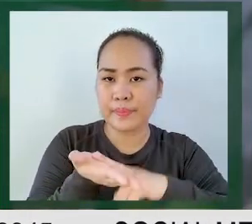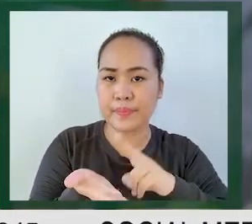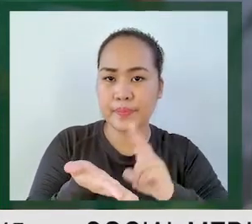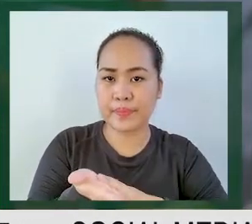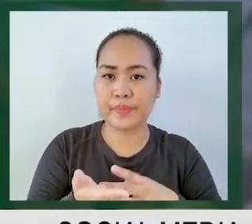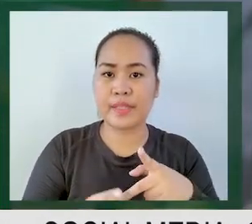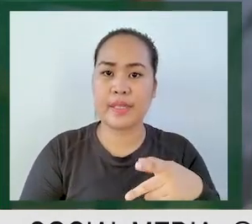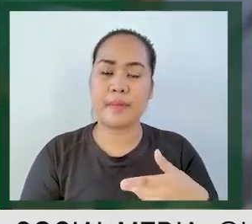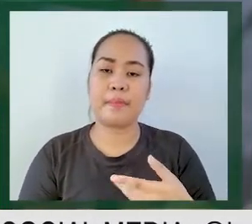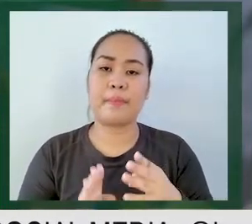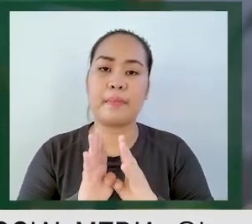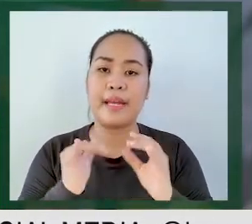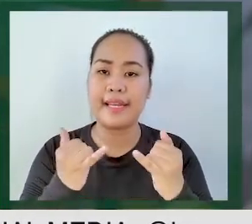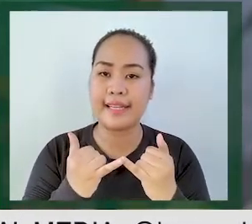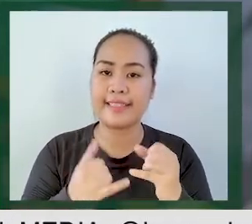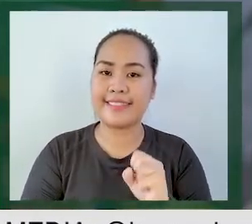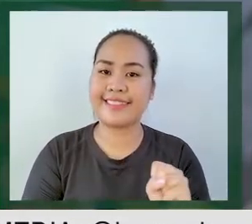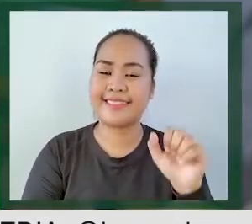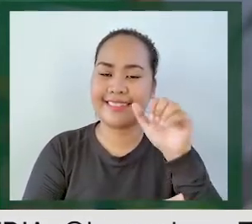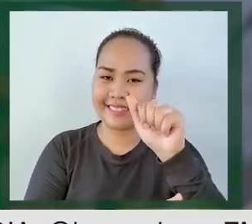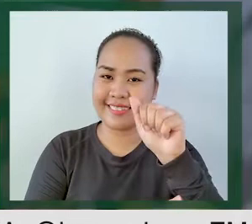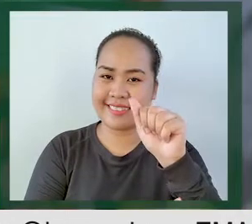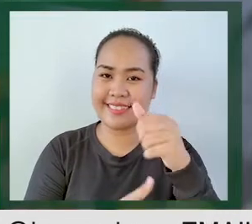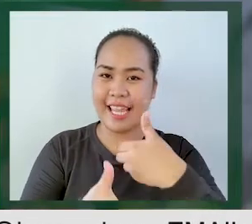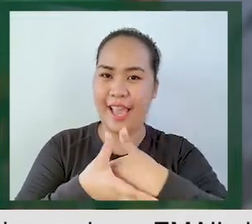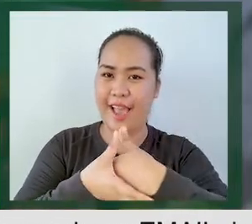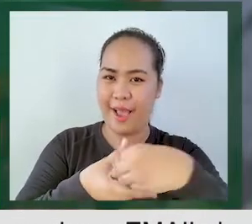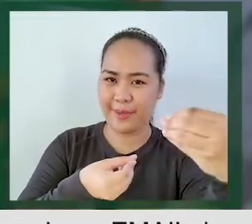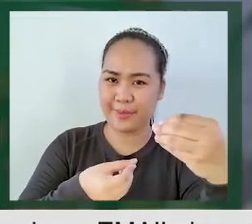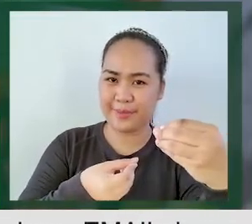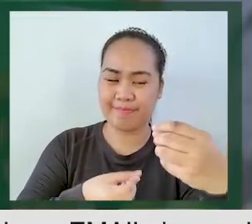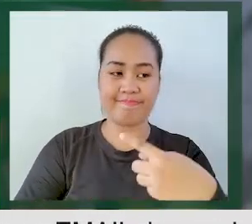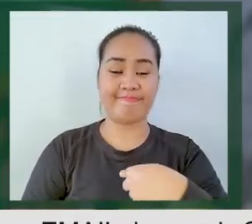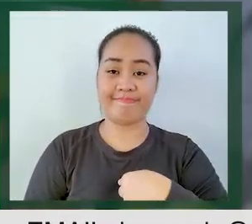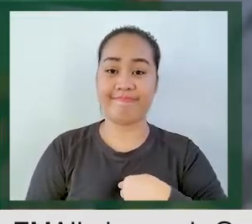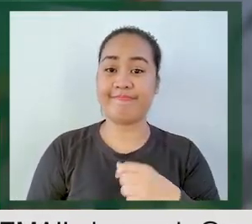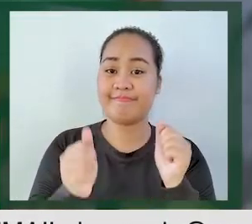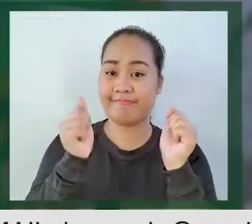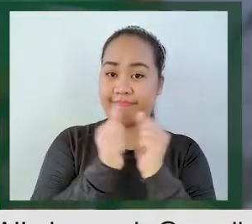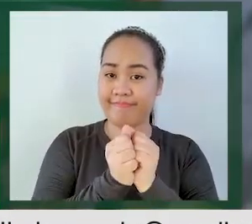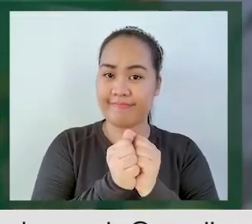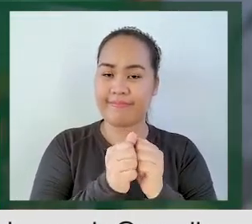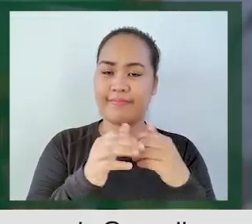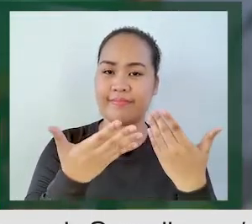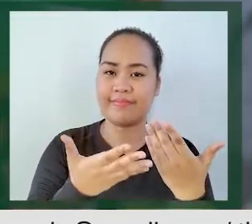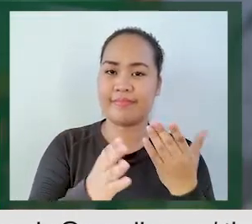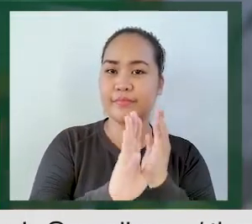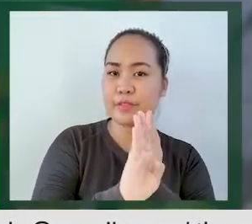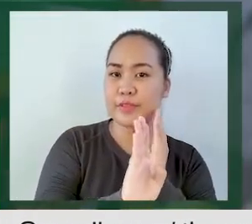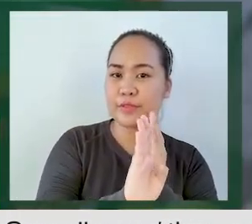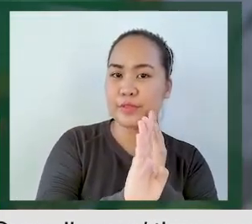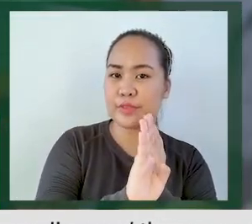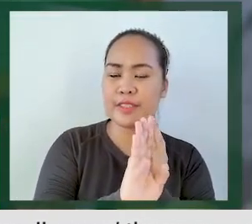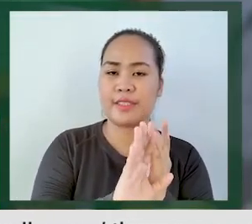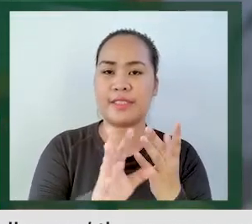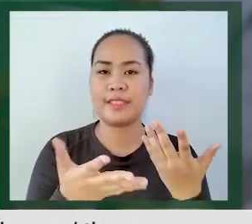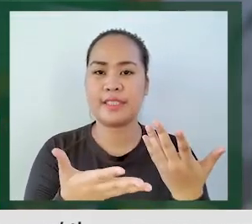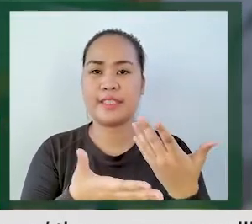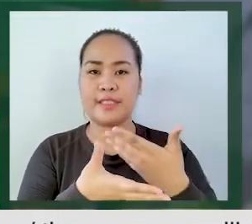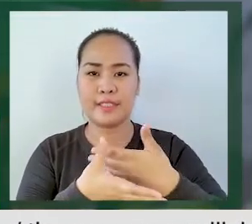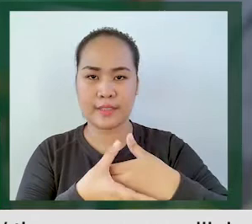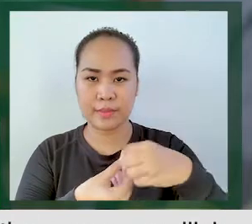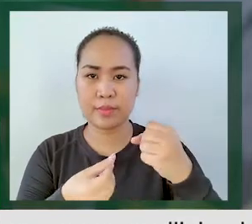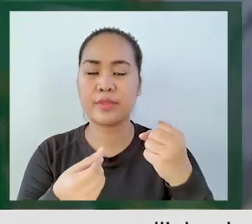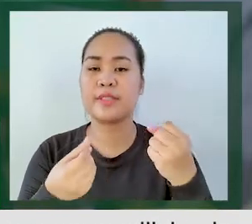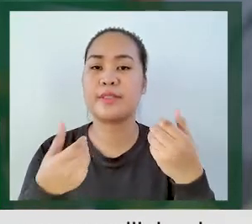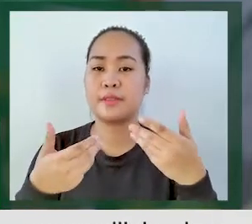nakapag-sundo na kami sa mga quarantine facilities ng mga negative na sila. Kumbaga natapos na nila yung